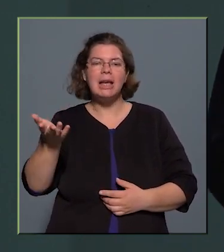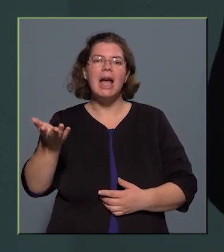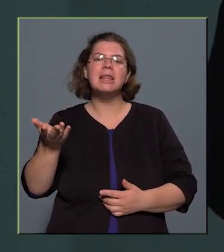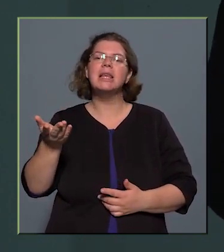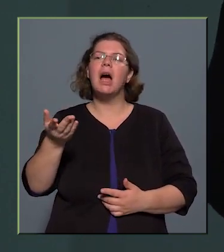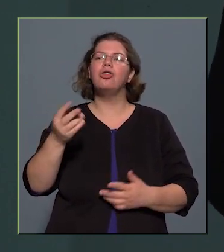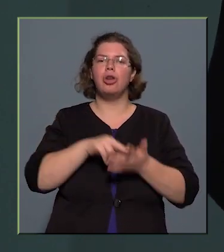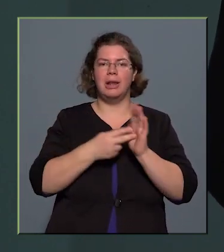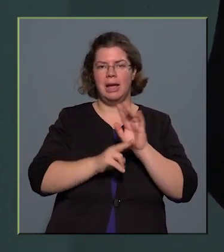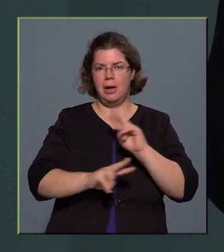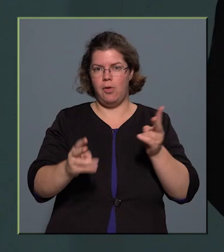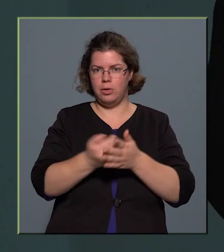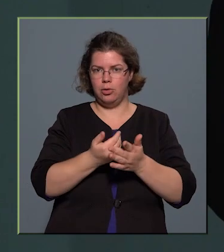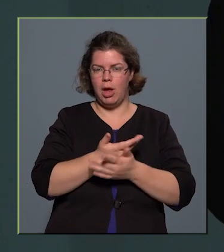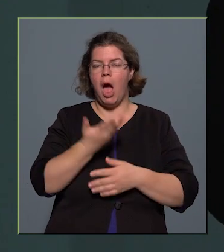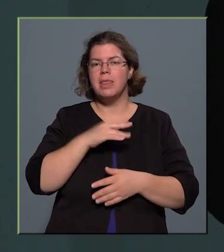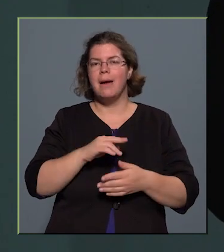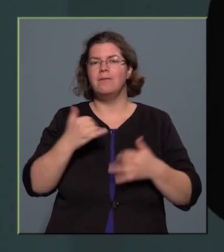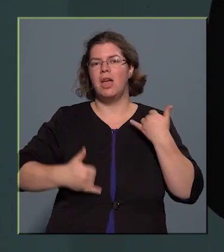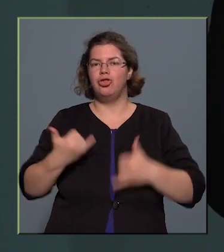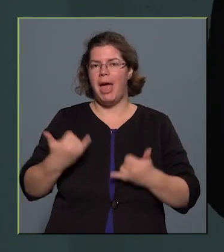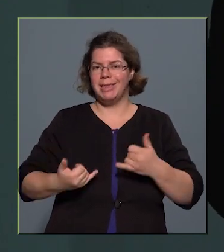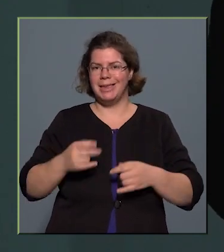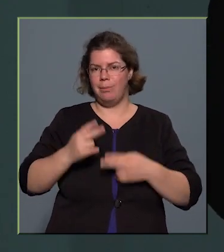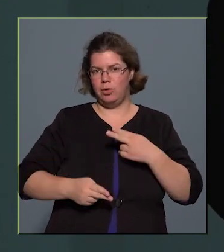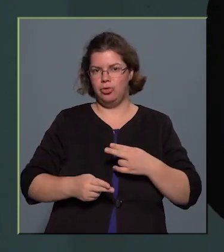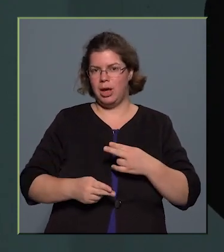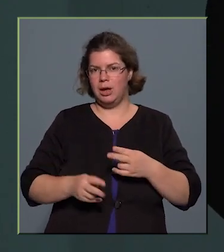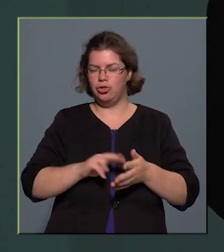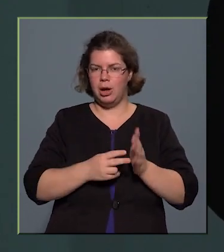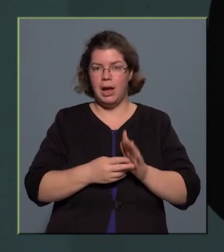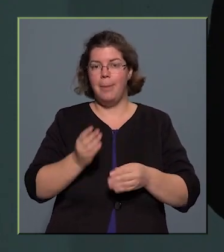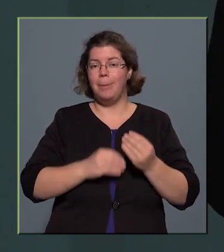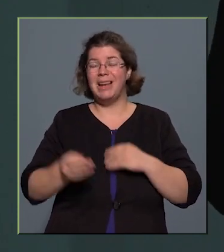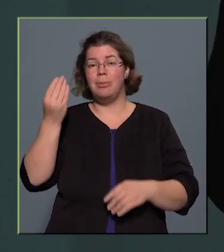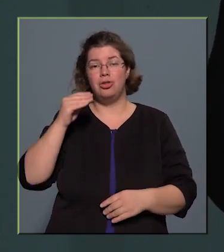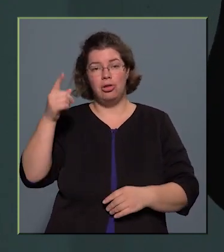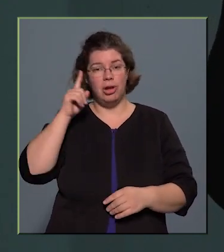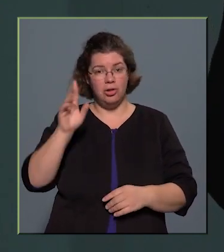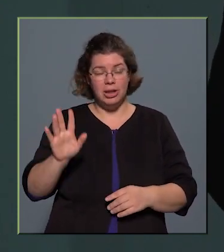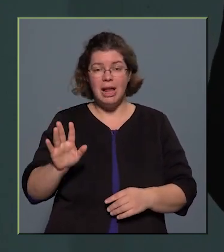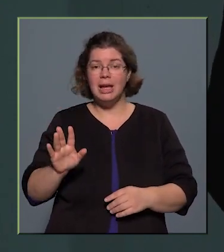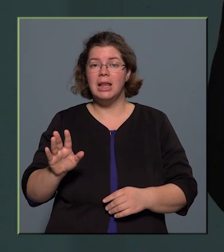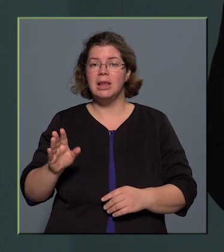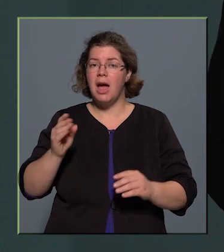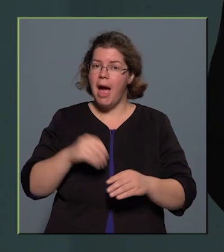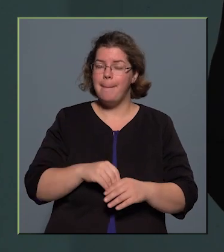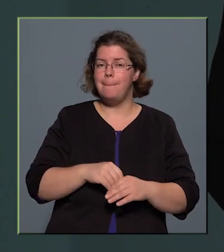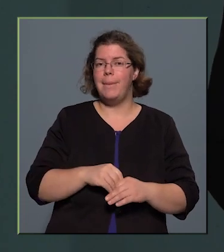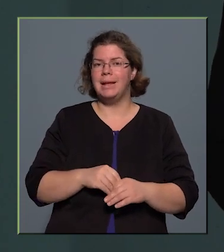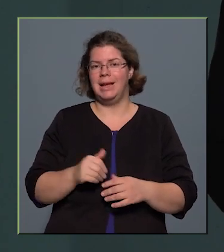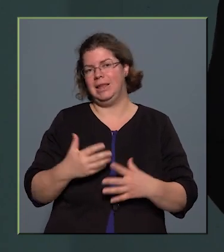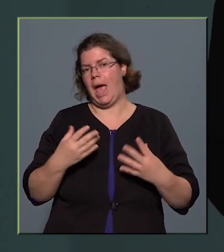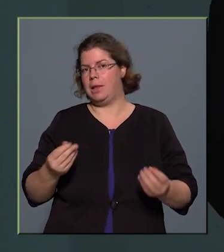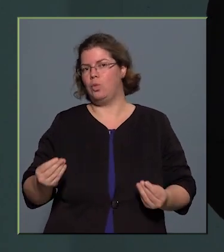van szükségünk, hanem versenyképességi és hatékonysági stratégiára, hiszen a mesterséges intelligencia az ebben egy